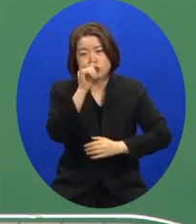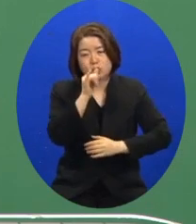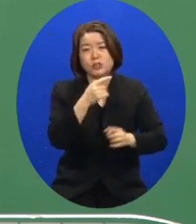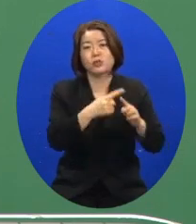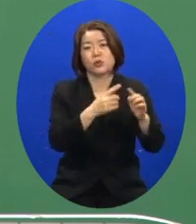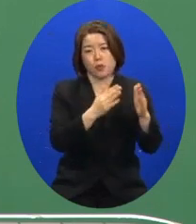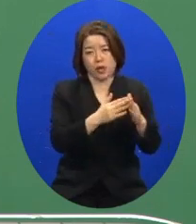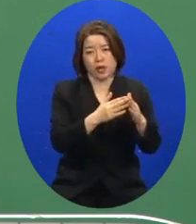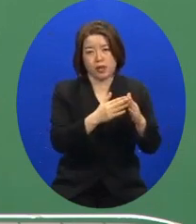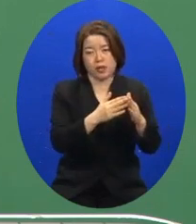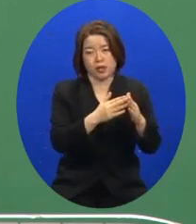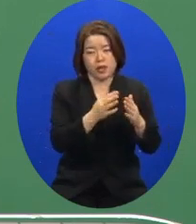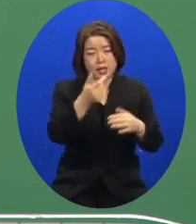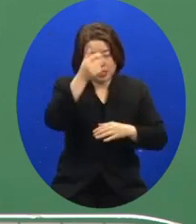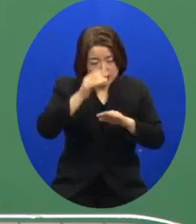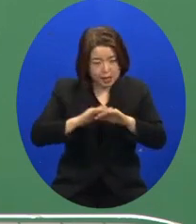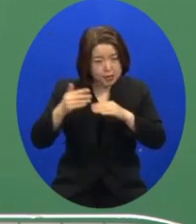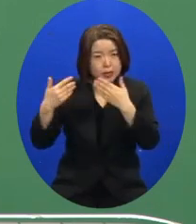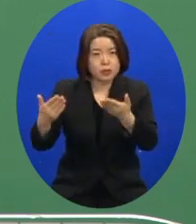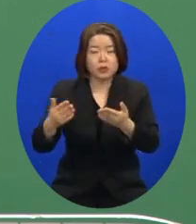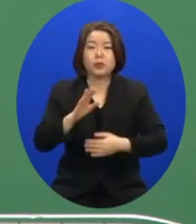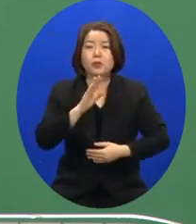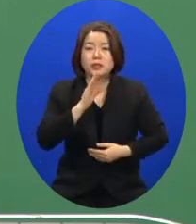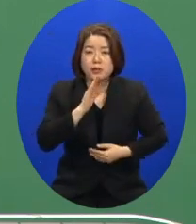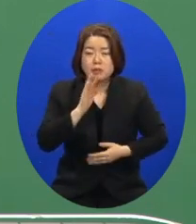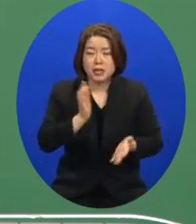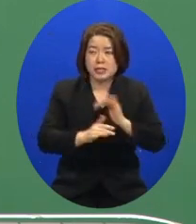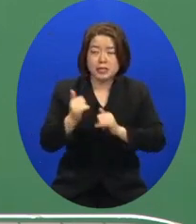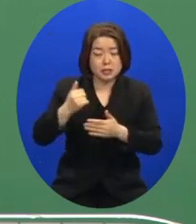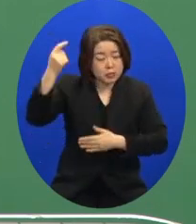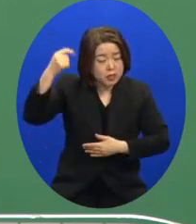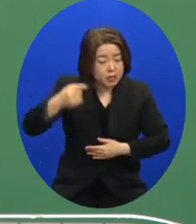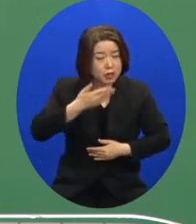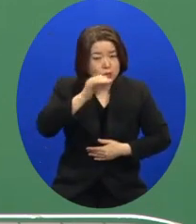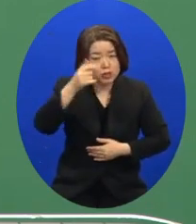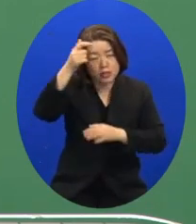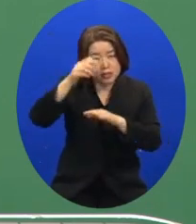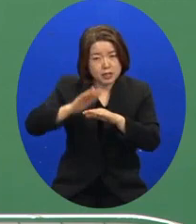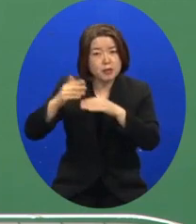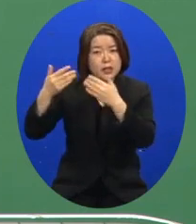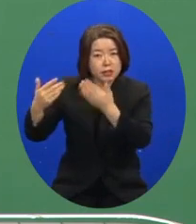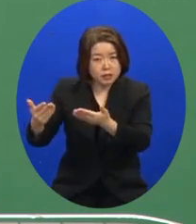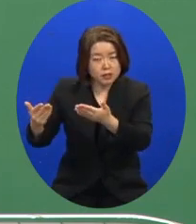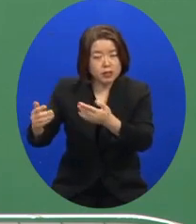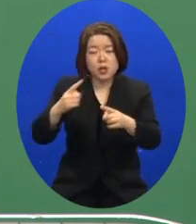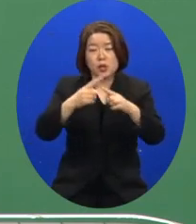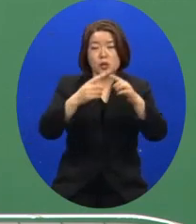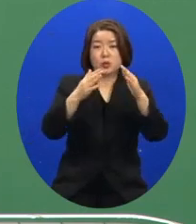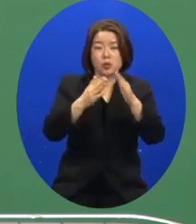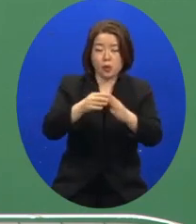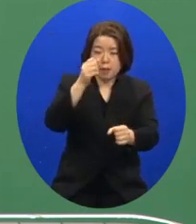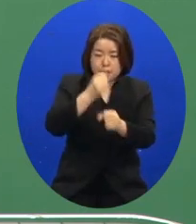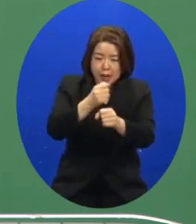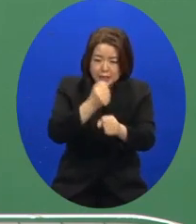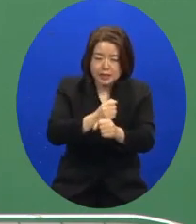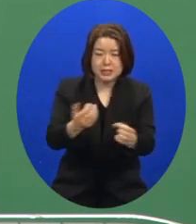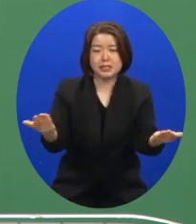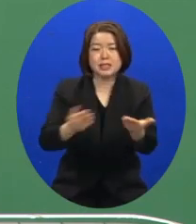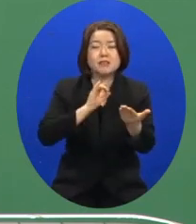교회, 예배 드려도 예수님을 느낄 수 있는 그런 예배를 드리는 교회로 만드는 길밖에